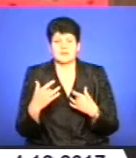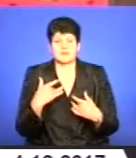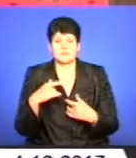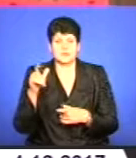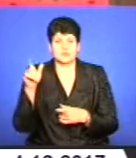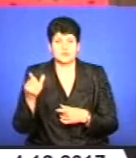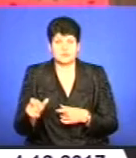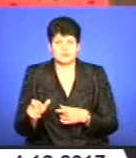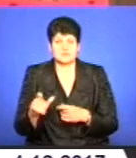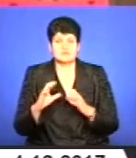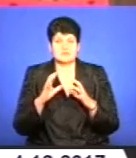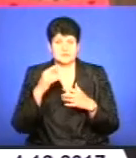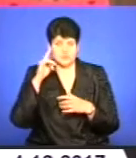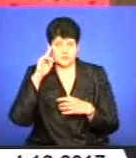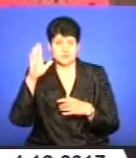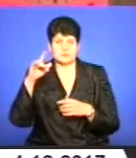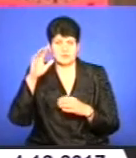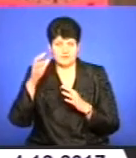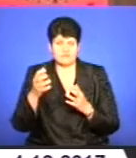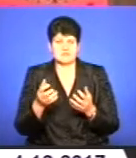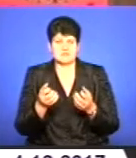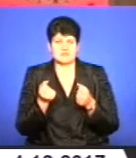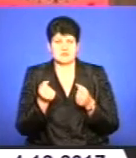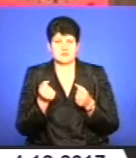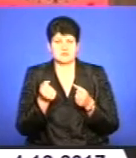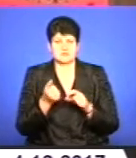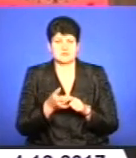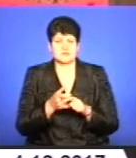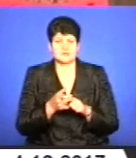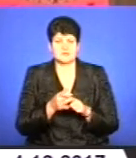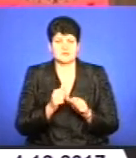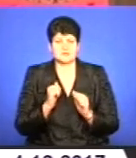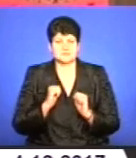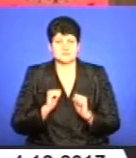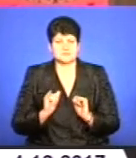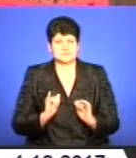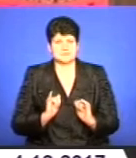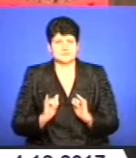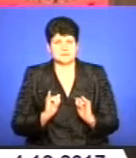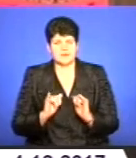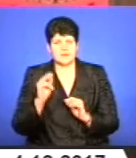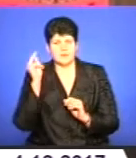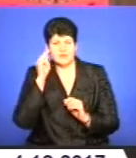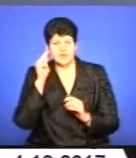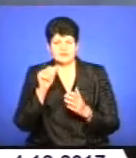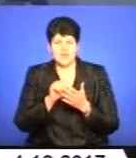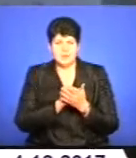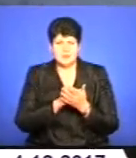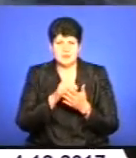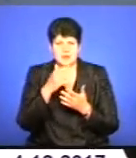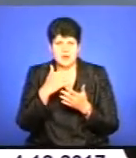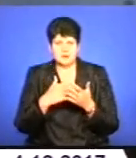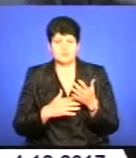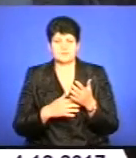відома, взялася так спочатку дуже несміливо до вивчення матеріалу.